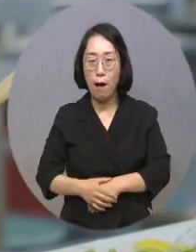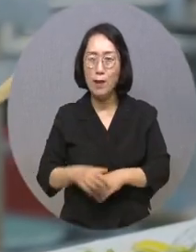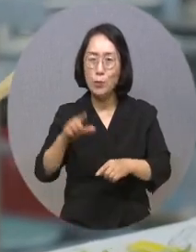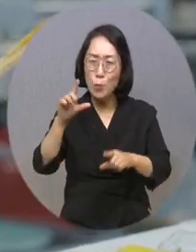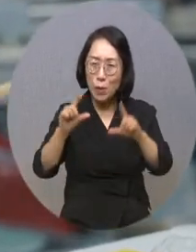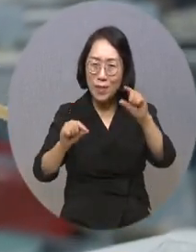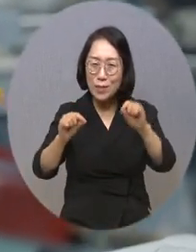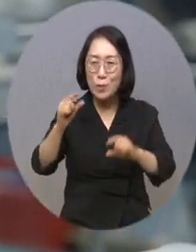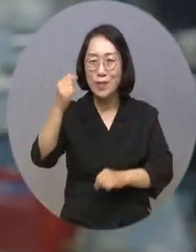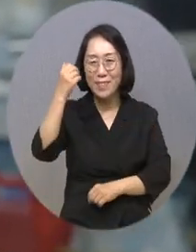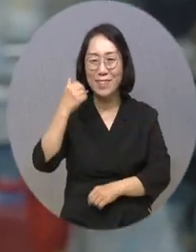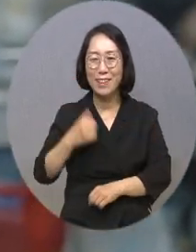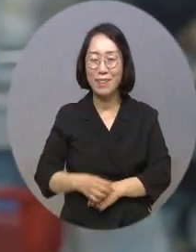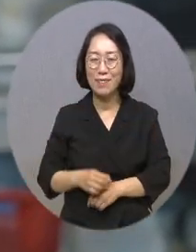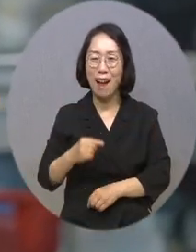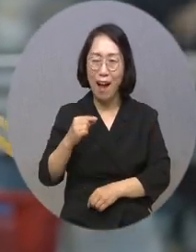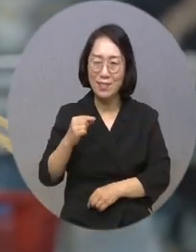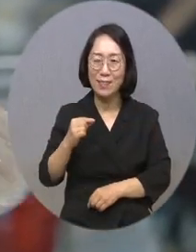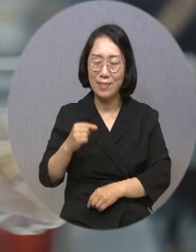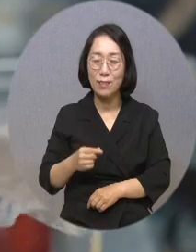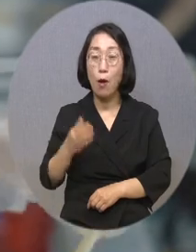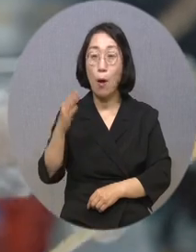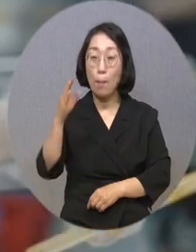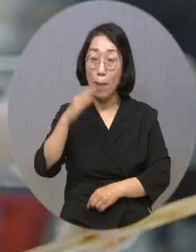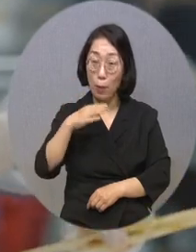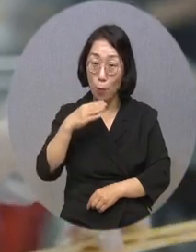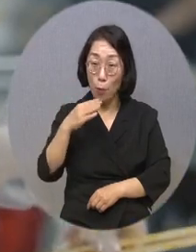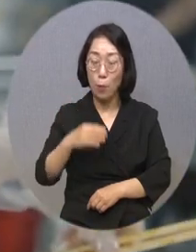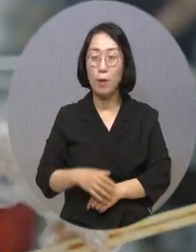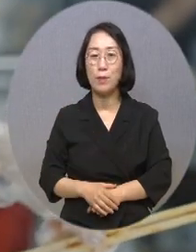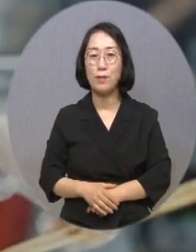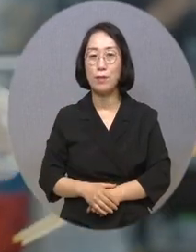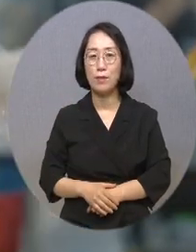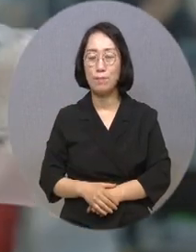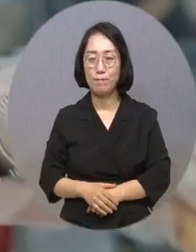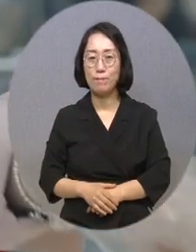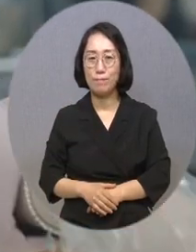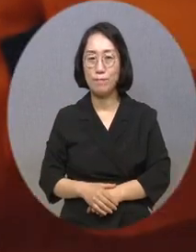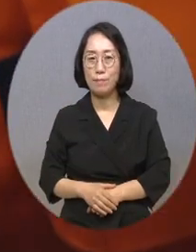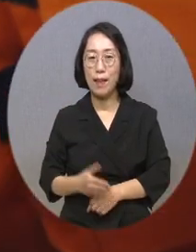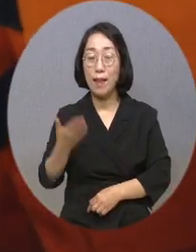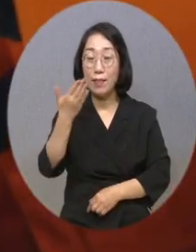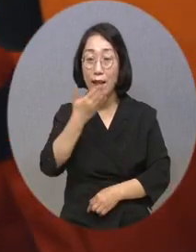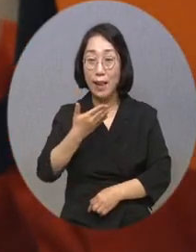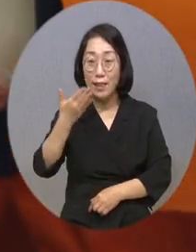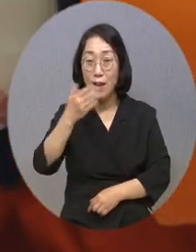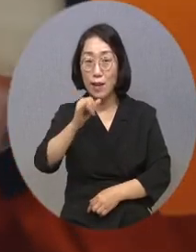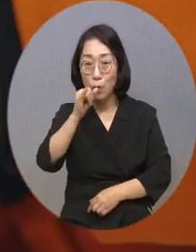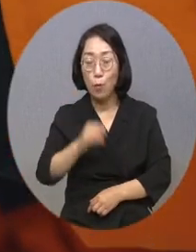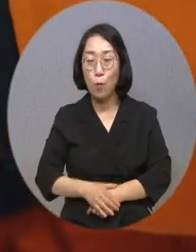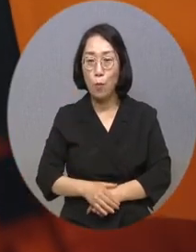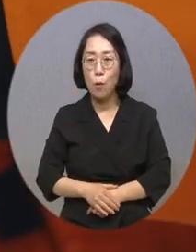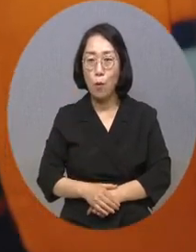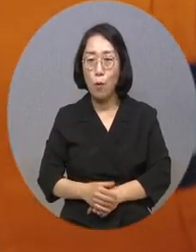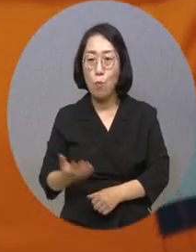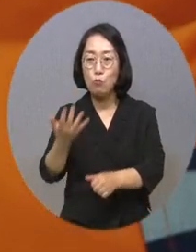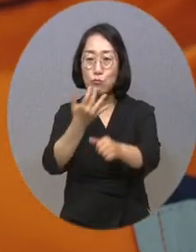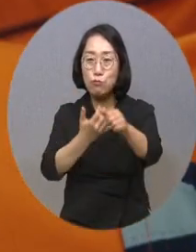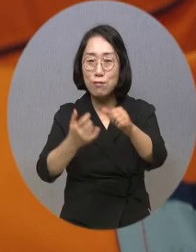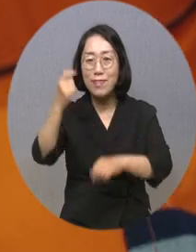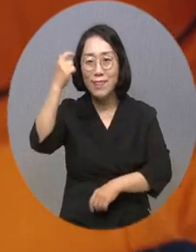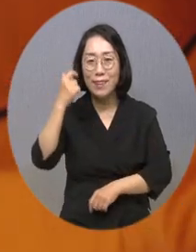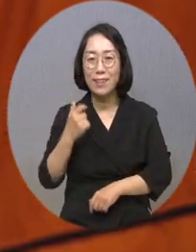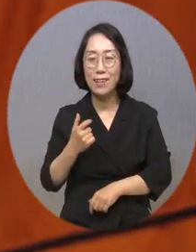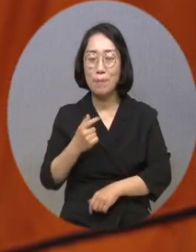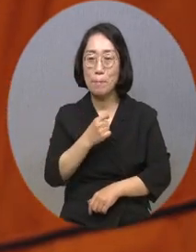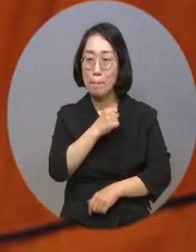쫄깃쫄깃하죠? 그냥 쫄깃쫄깃하고 매콤하면서. 그래서 좀 달달함도 있고. 그죠? 불맛도 나고. 제가 그 얘기 없었는데. 역시 저랑